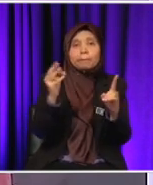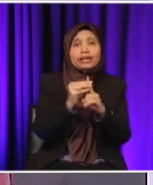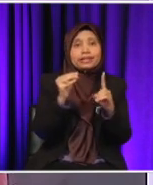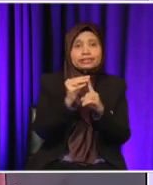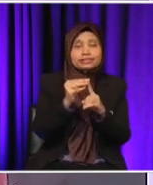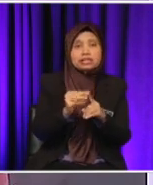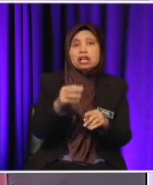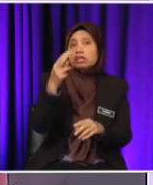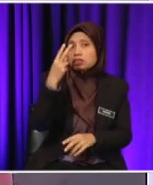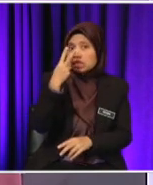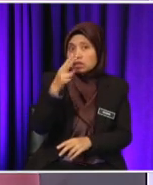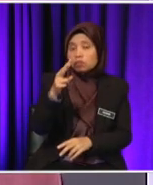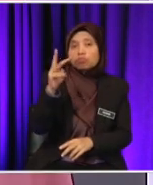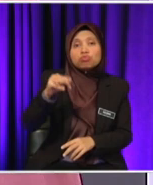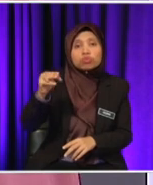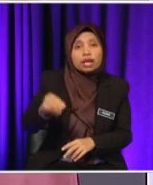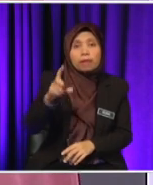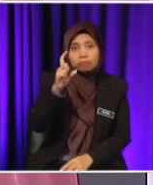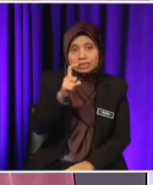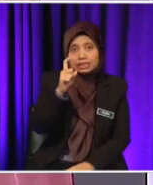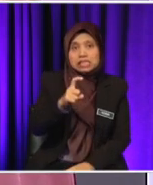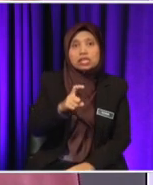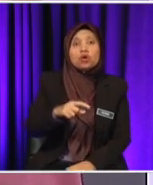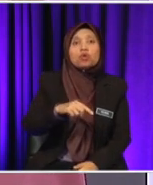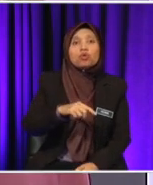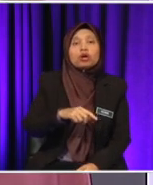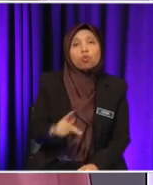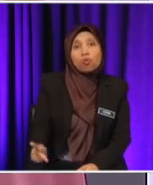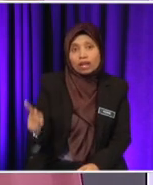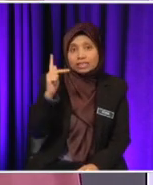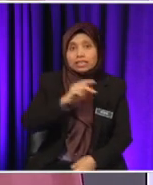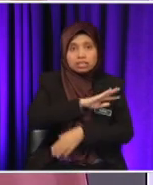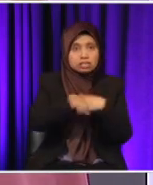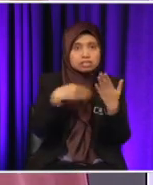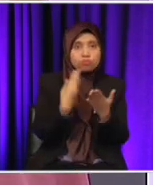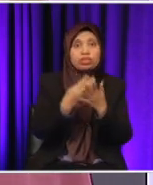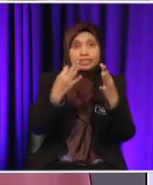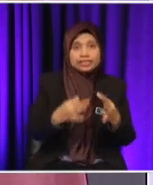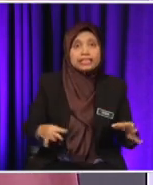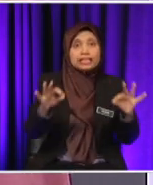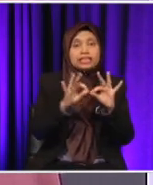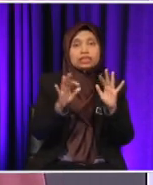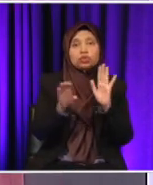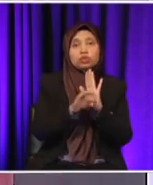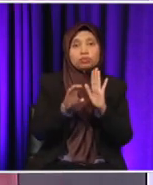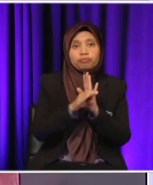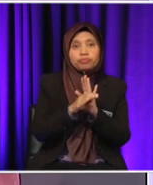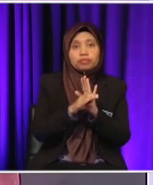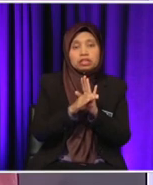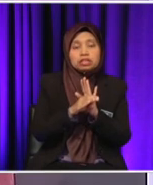murid murid seharusnya menguasai keseluruhan cerita tersebut sebagai contoh